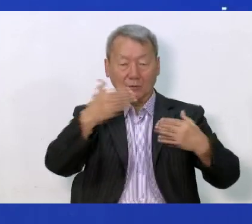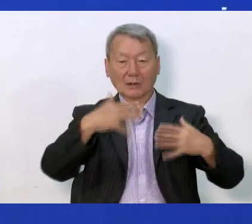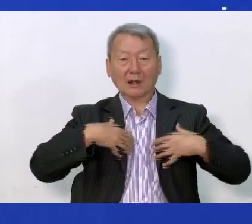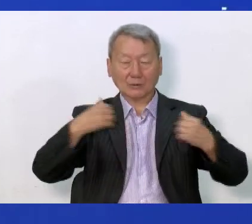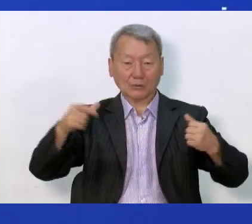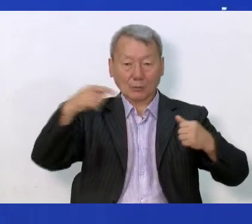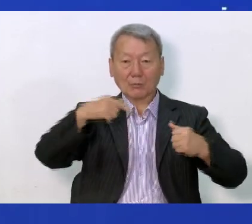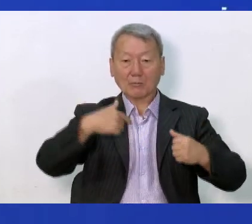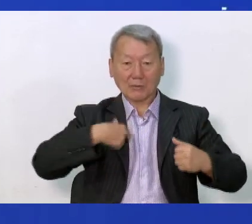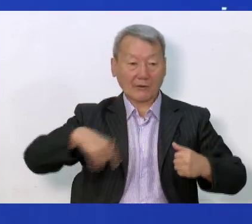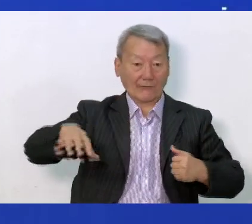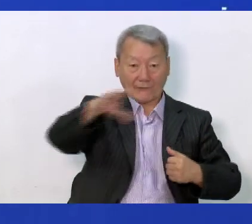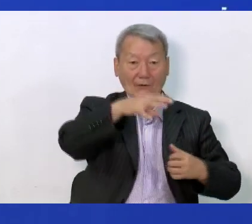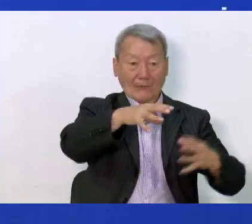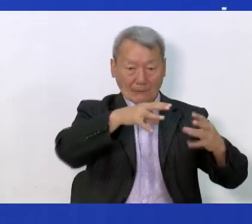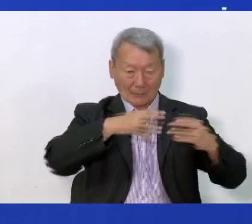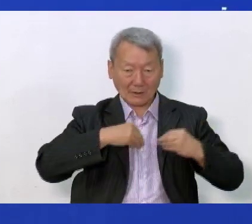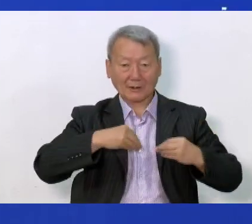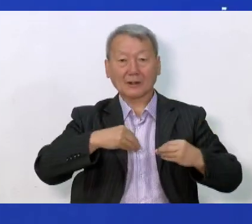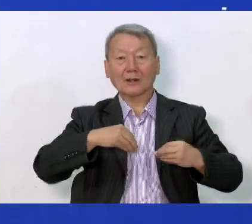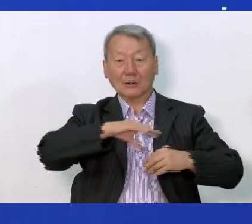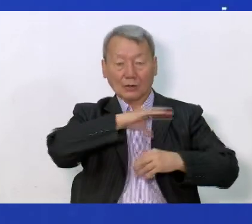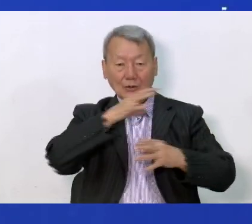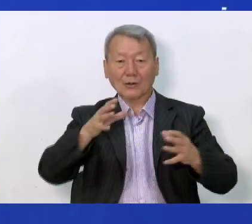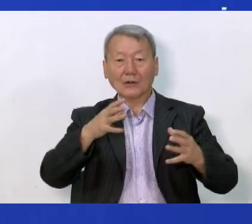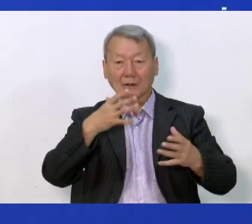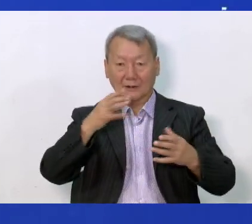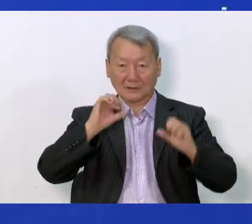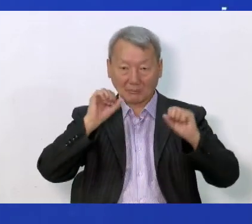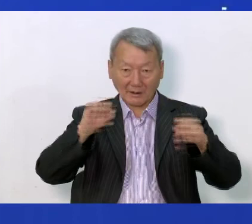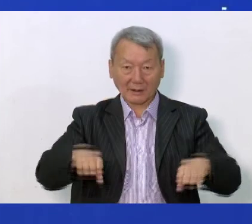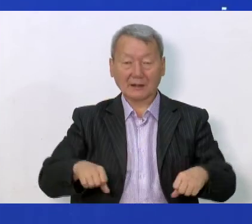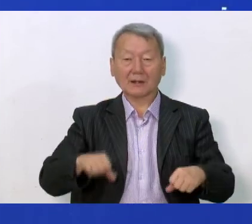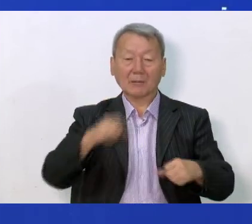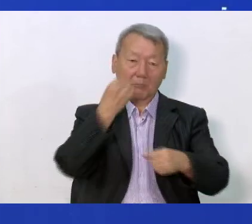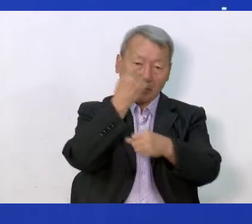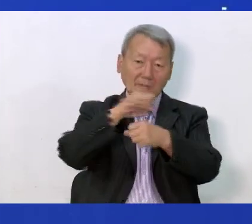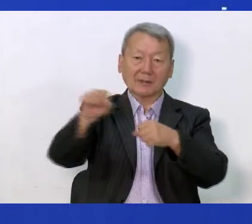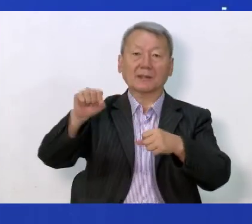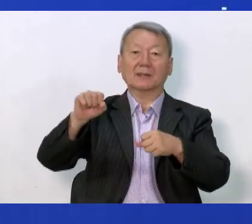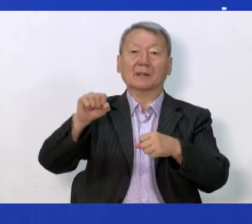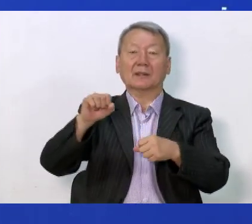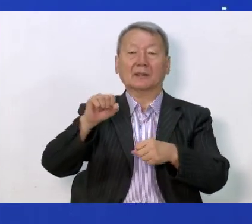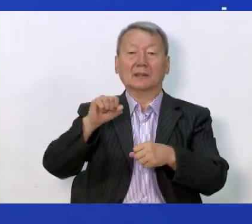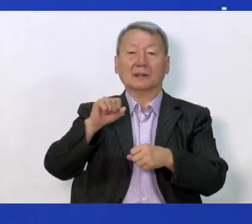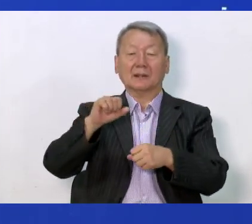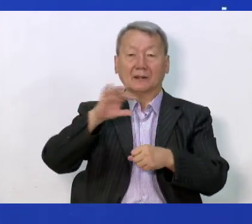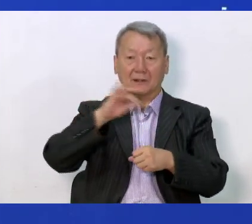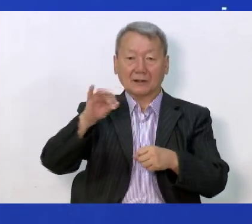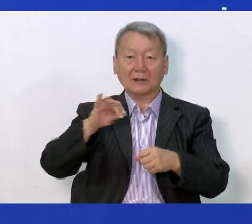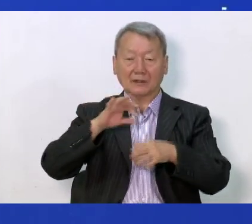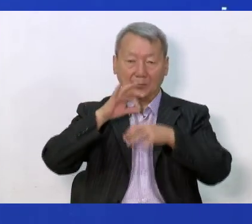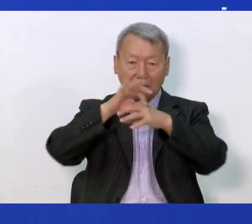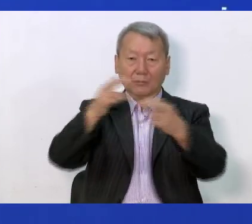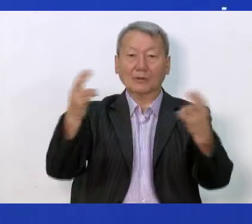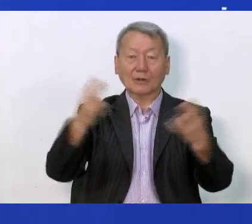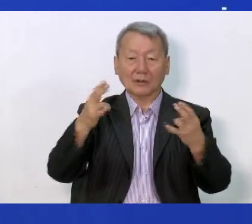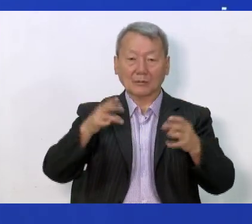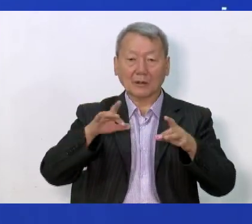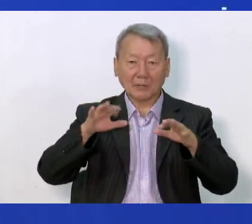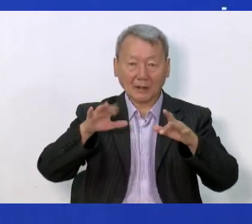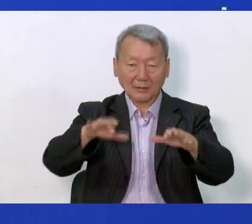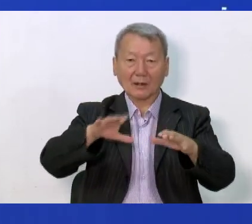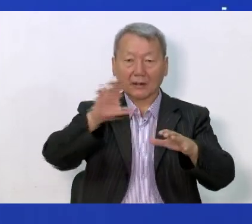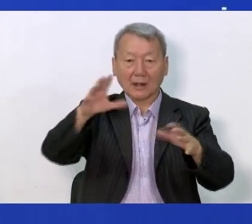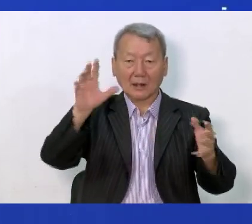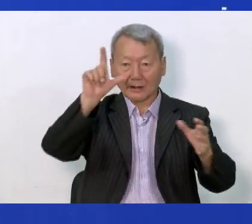того, чтобы мы все общими усилиями смогли победить и провести необходимые мероприятия